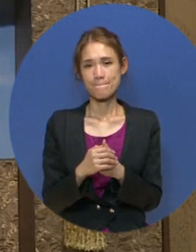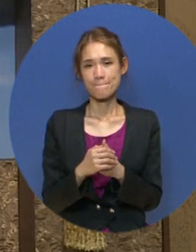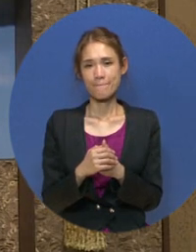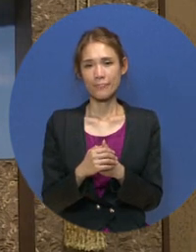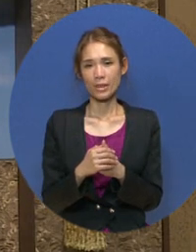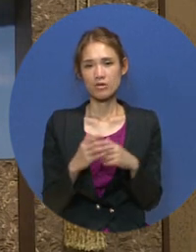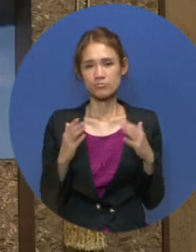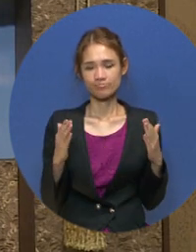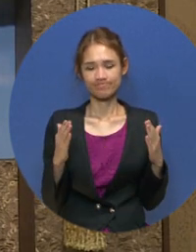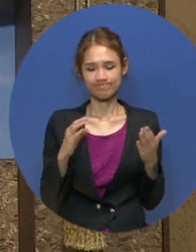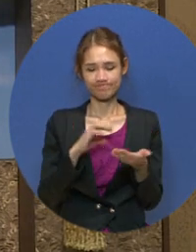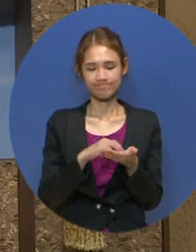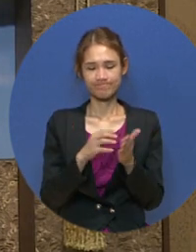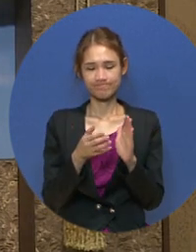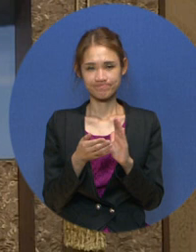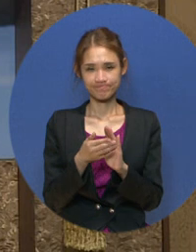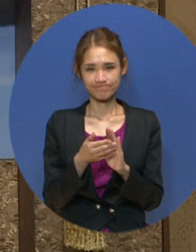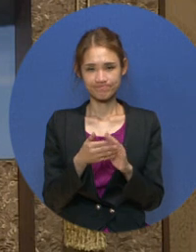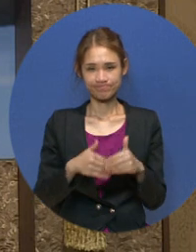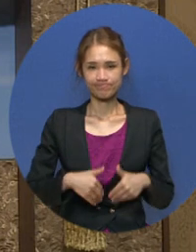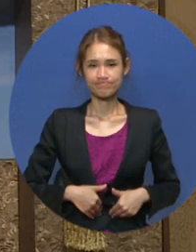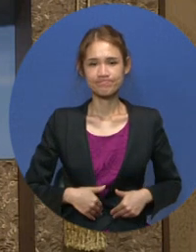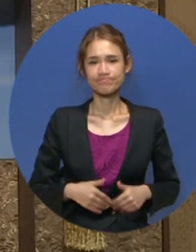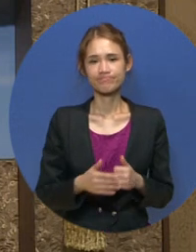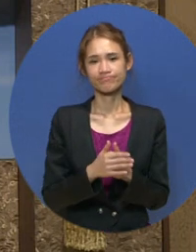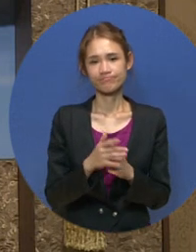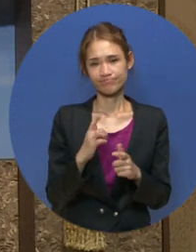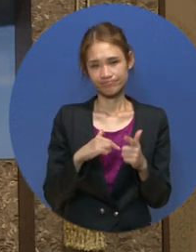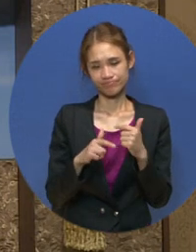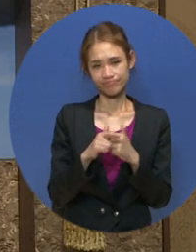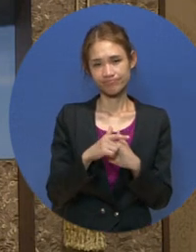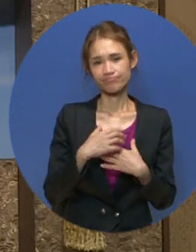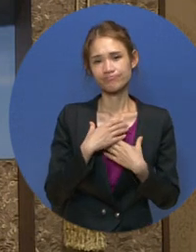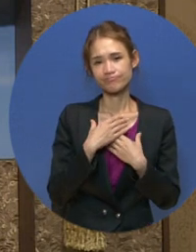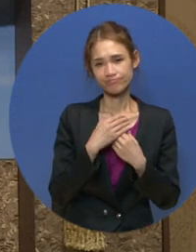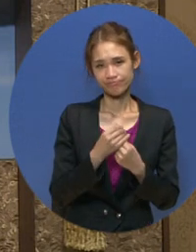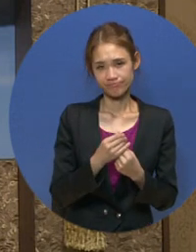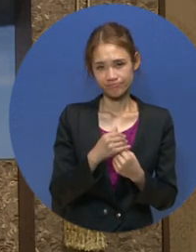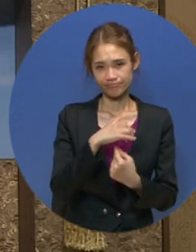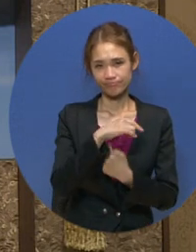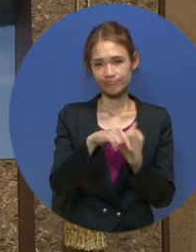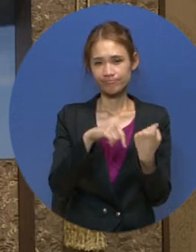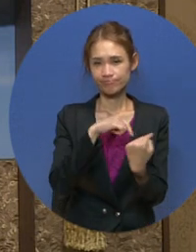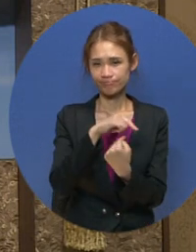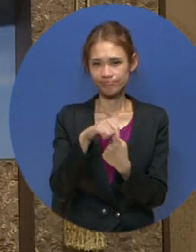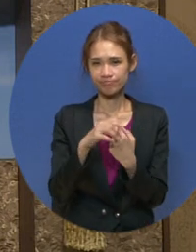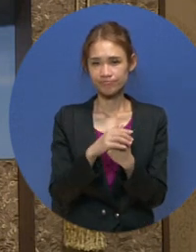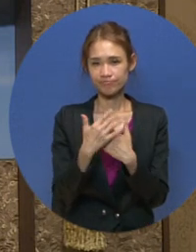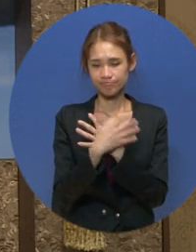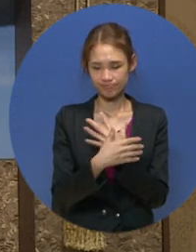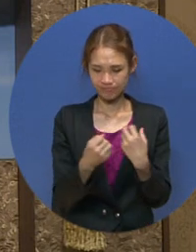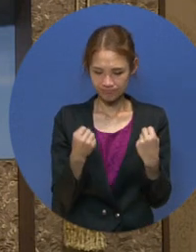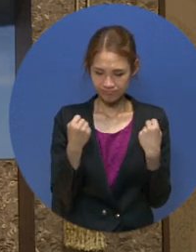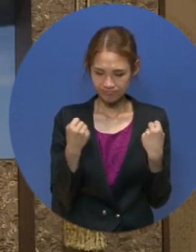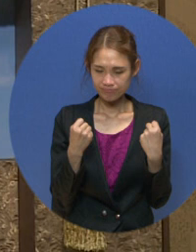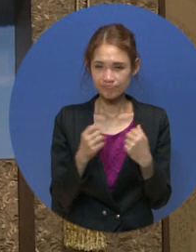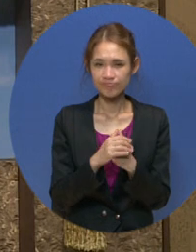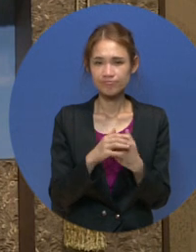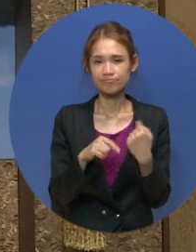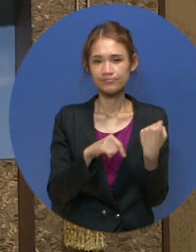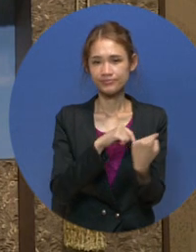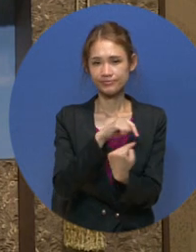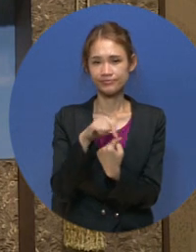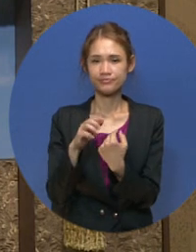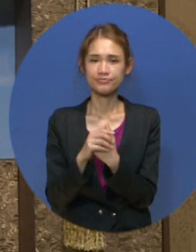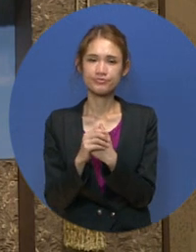사이즈가 어느 정도는 좀 이렇게 이제 갖춰지다 보니까 안전하게 경영을 하고 또 이렇게 건강하게 경영을